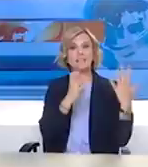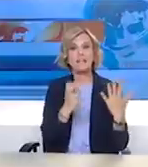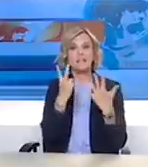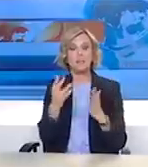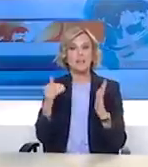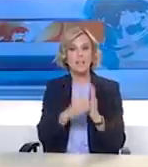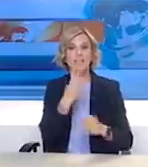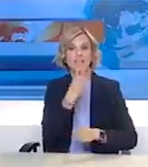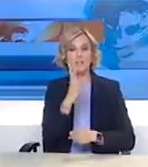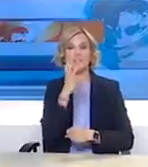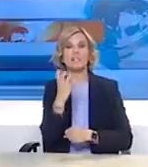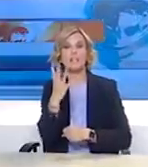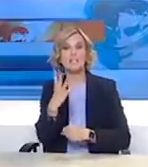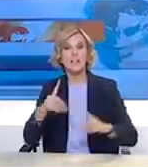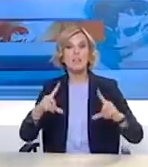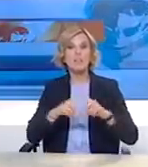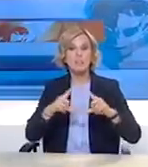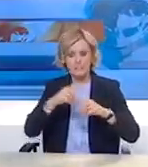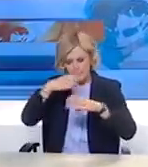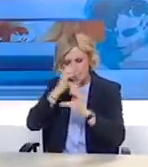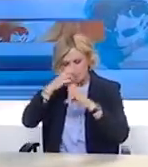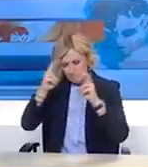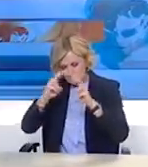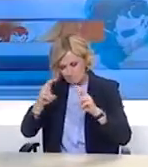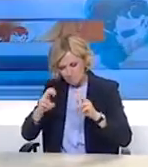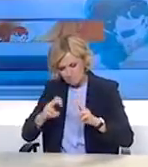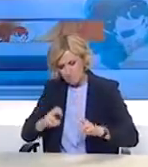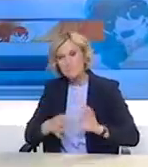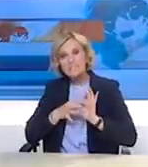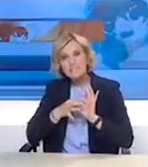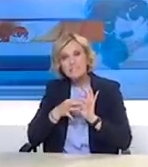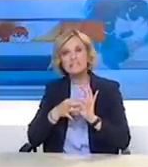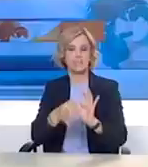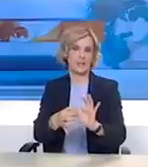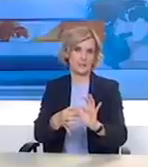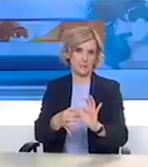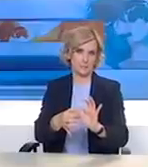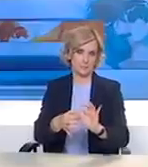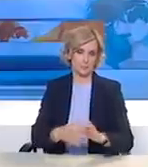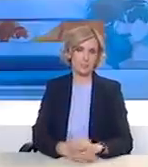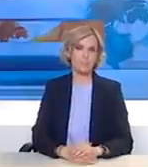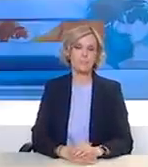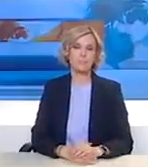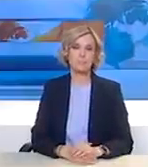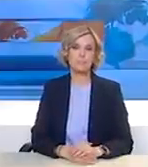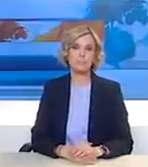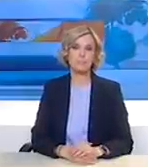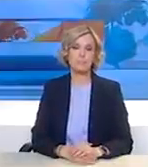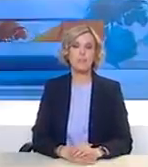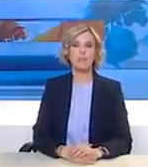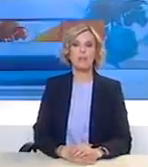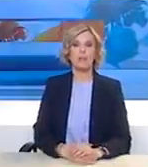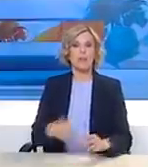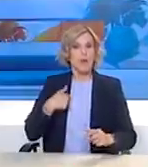37.344 κλινικά δείγματα για την παρουσία του ιού με τον μοριακό διαγνωστικό έλεγχο. Σε συνέχεια